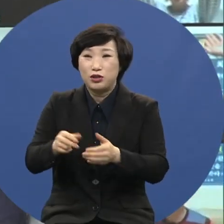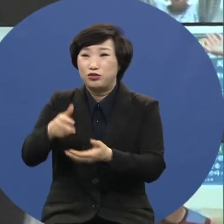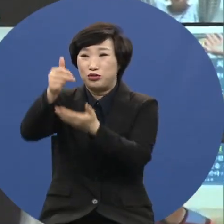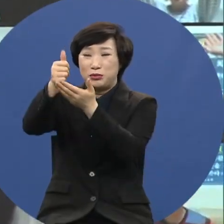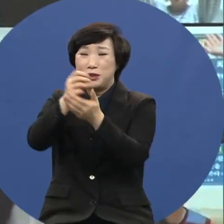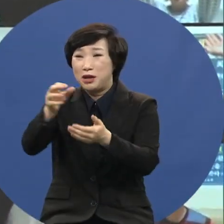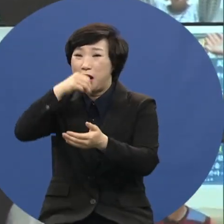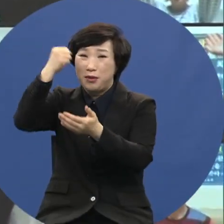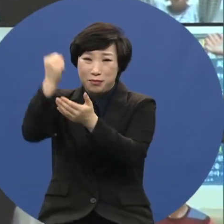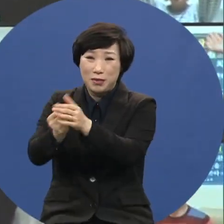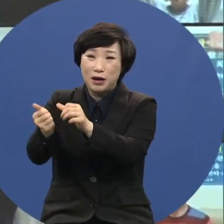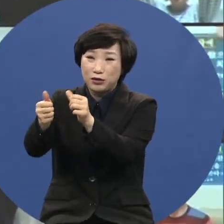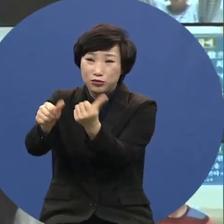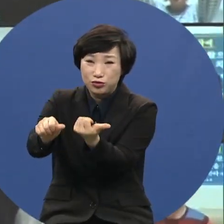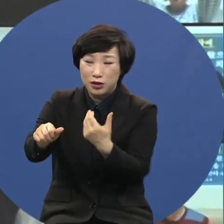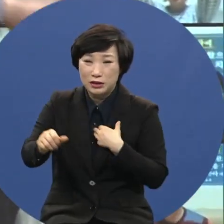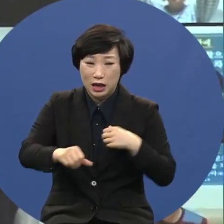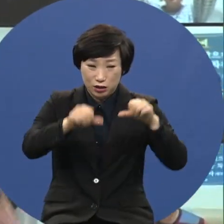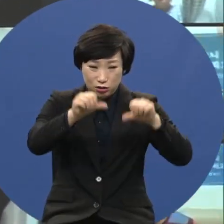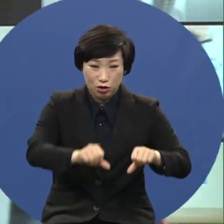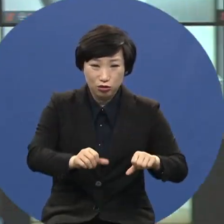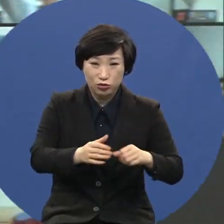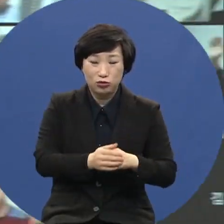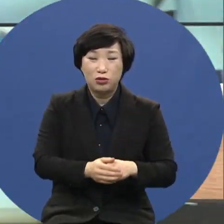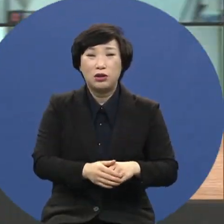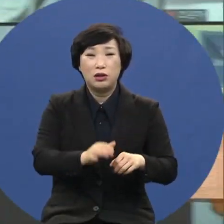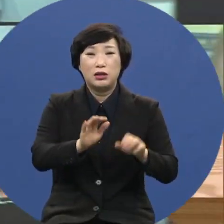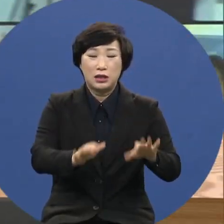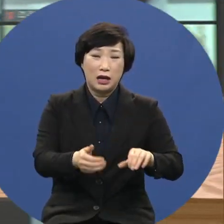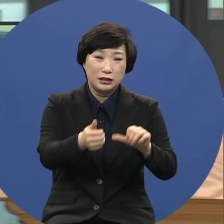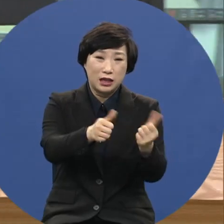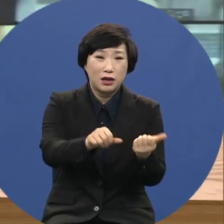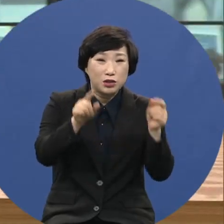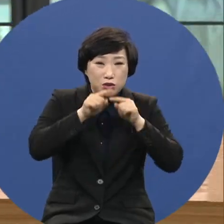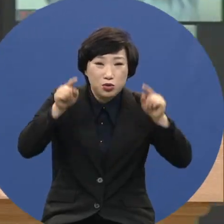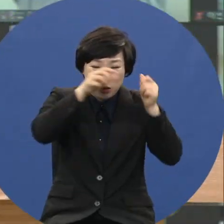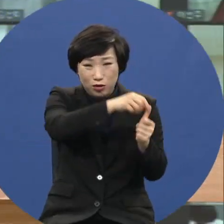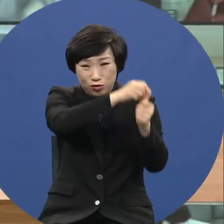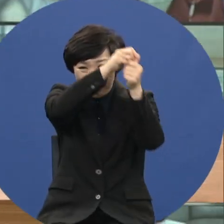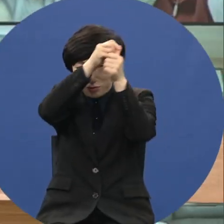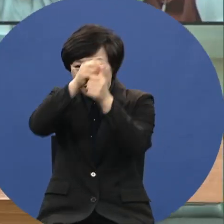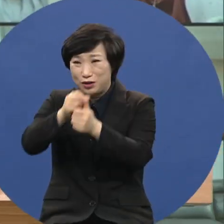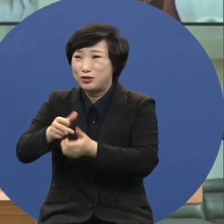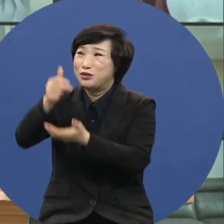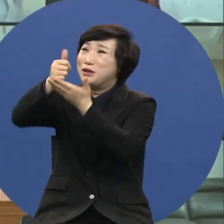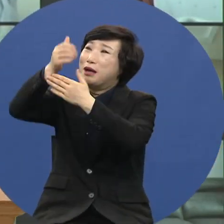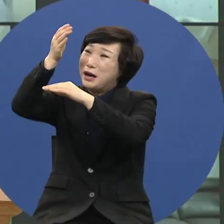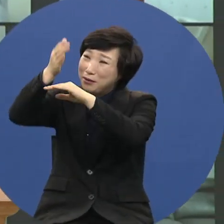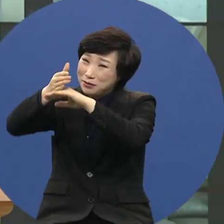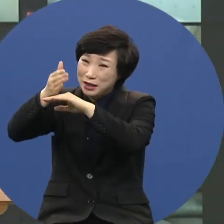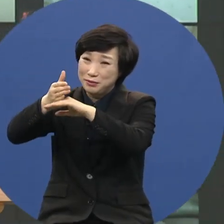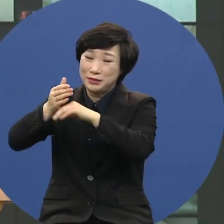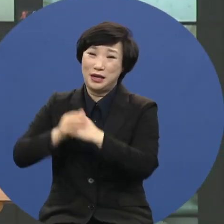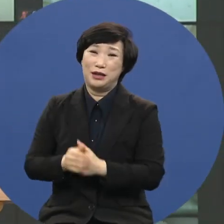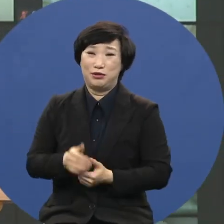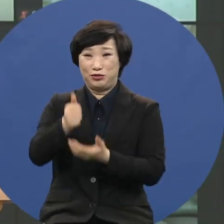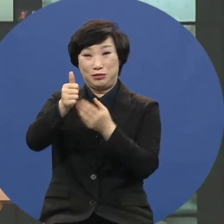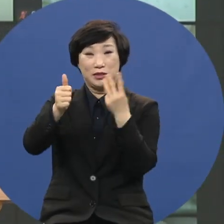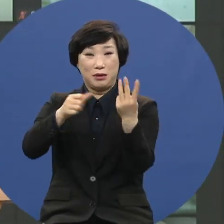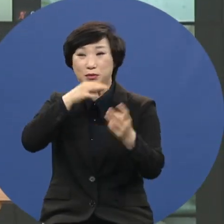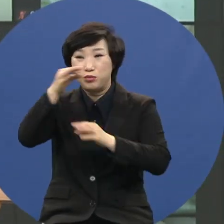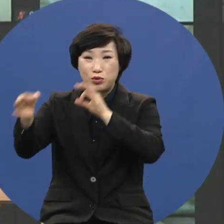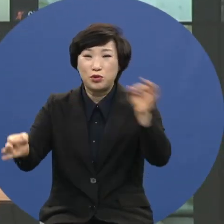죽어주셔서 나의 저주와 사망과 지옥에도 구원하심을 감사합니다. 주여